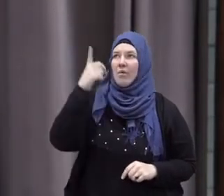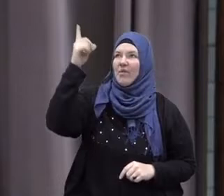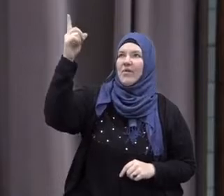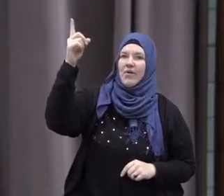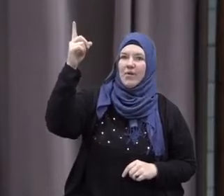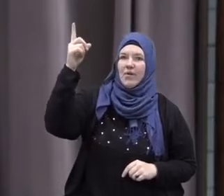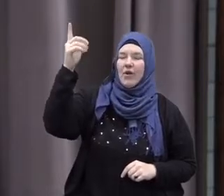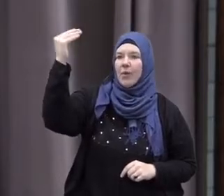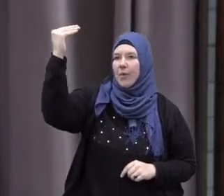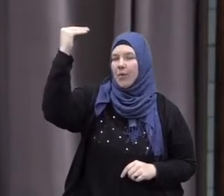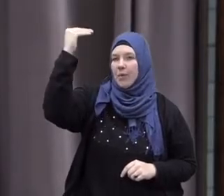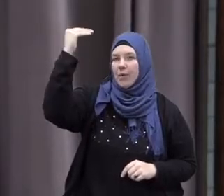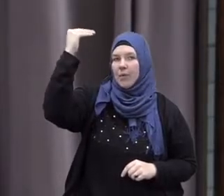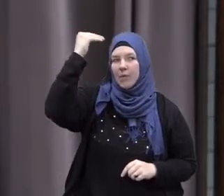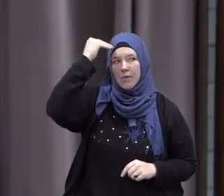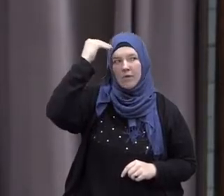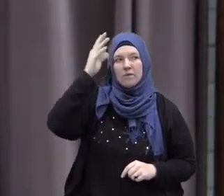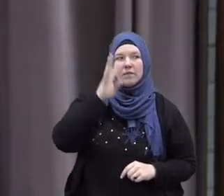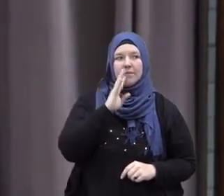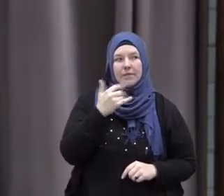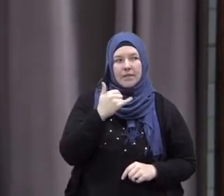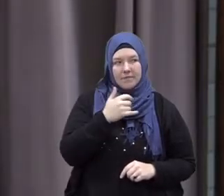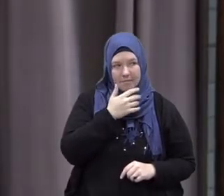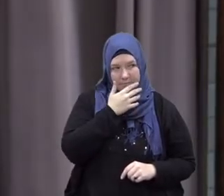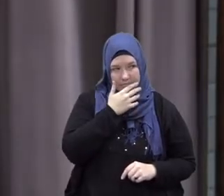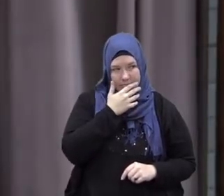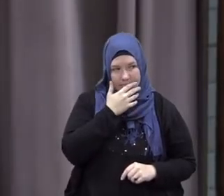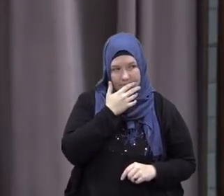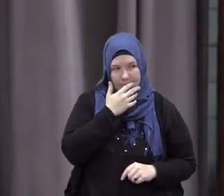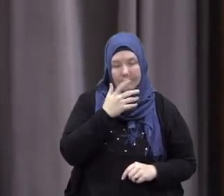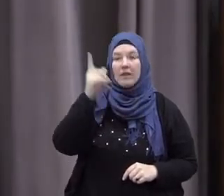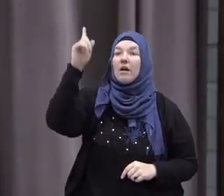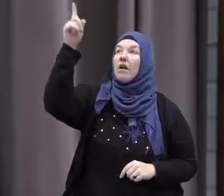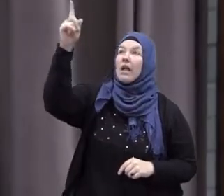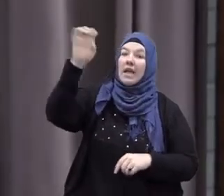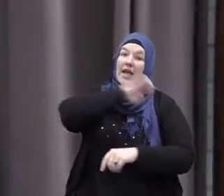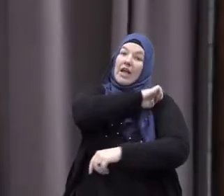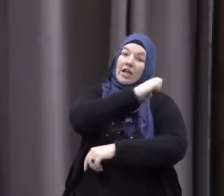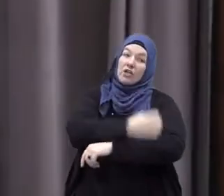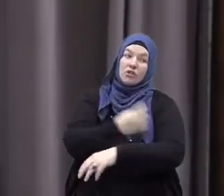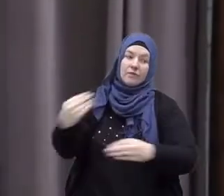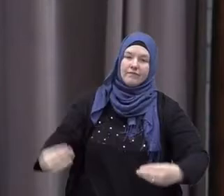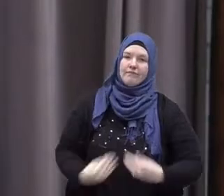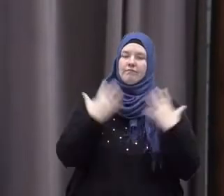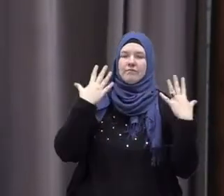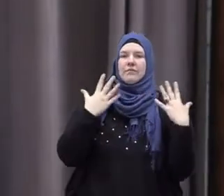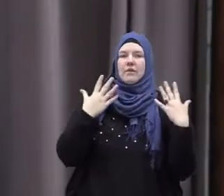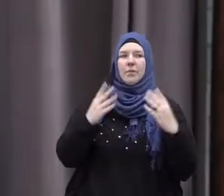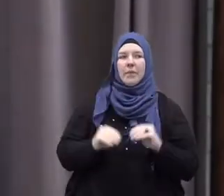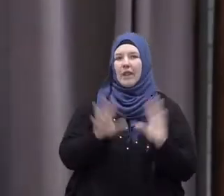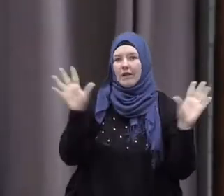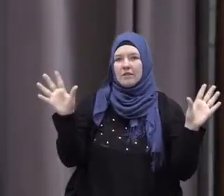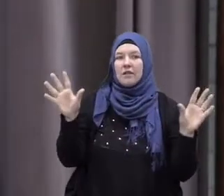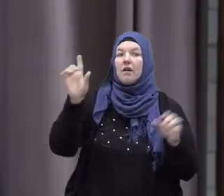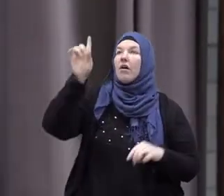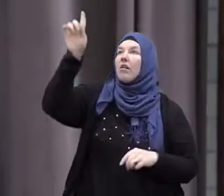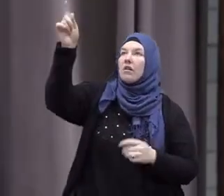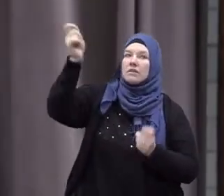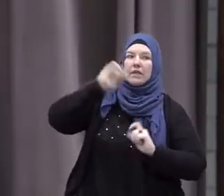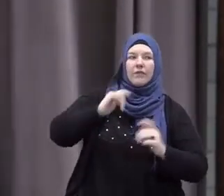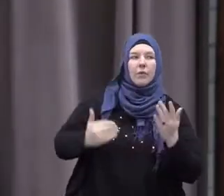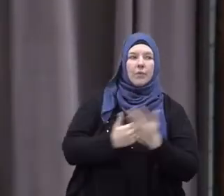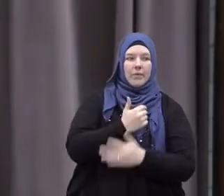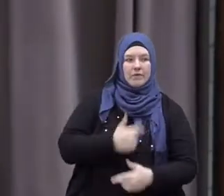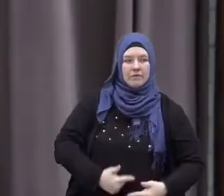Allah, نور السماوات والأرض. It will fill your life with light. It will give you a new